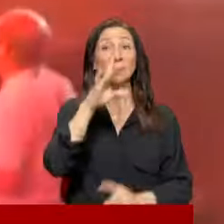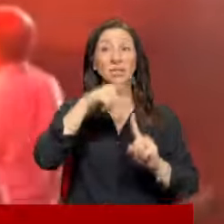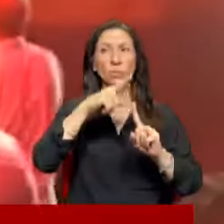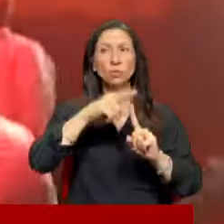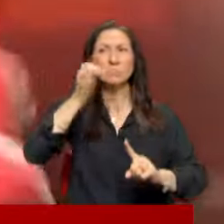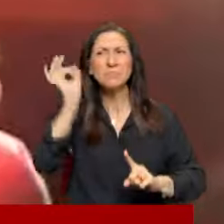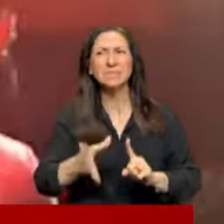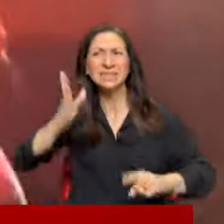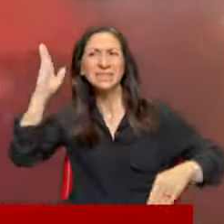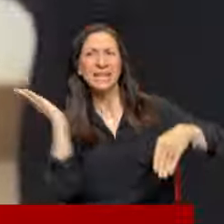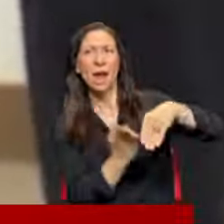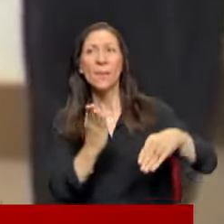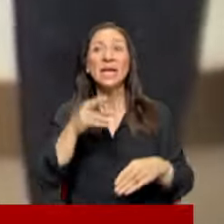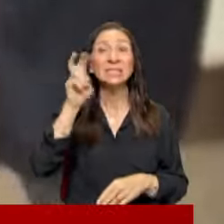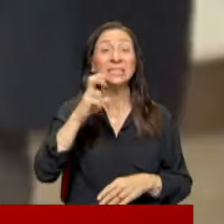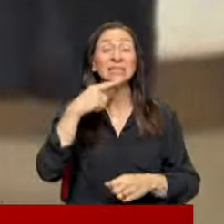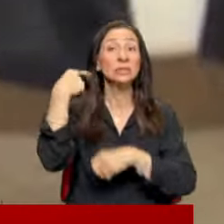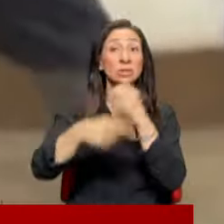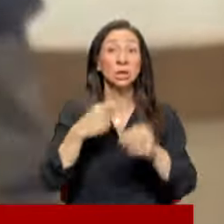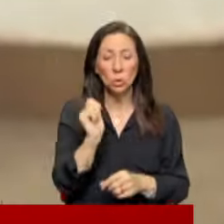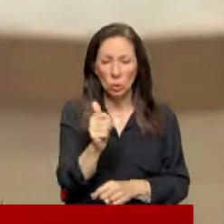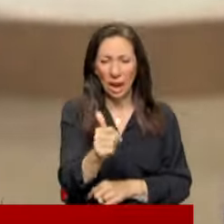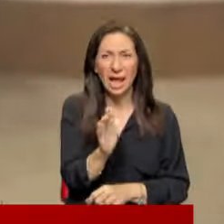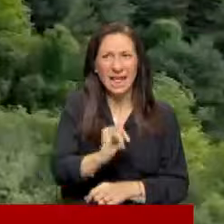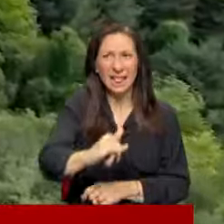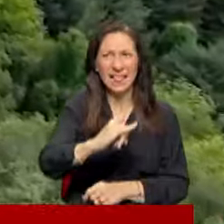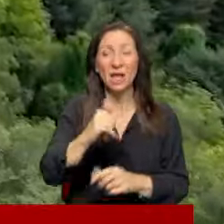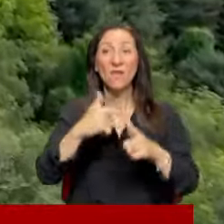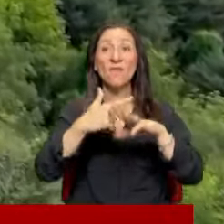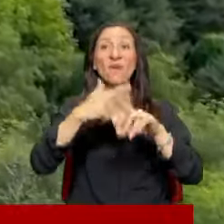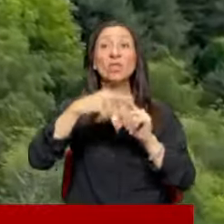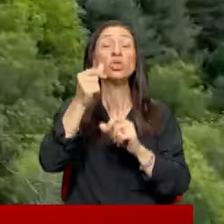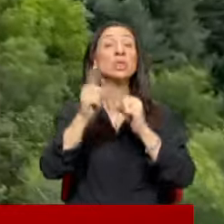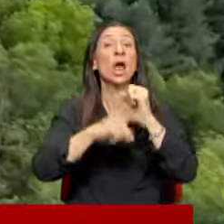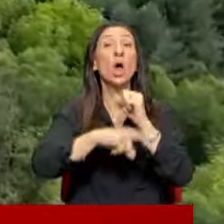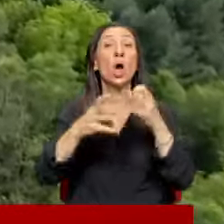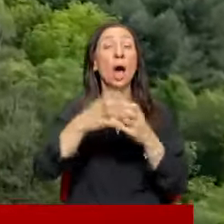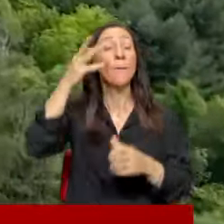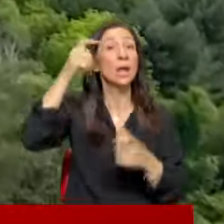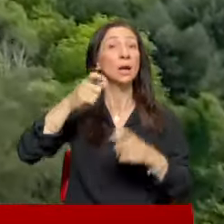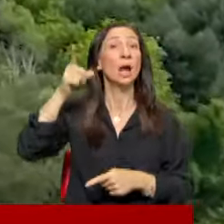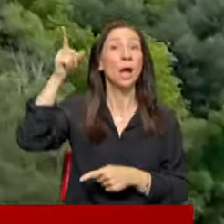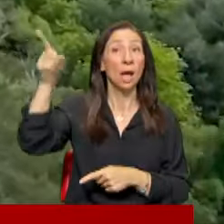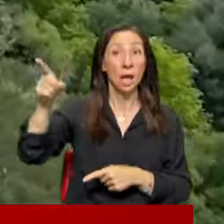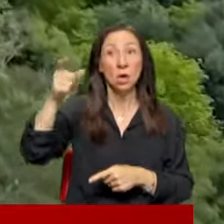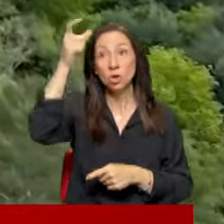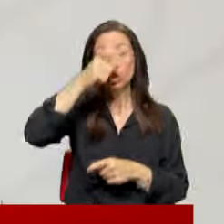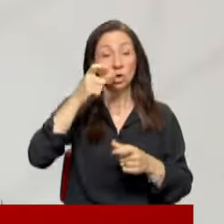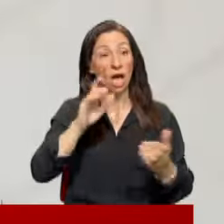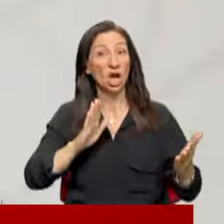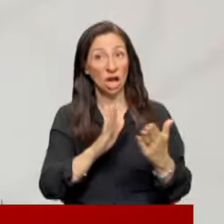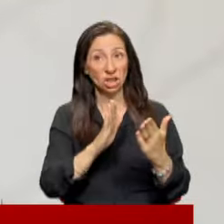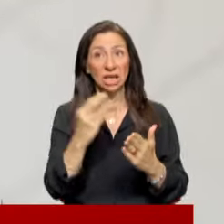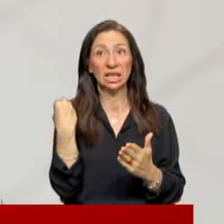Temmuz hain darbe girişiminin 8 yıl dönümüne günler kala fethullahçı terör örgütünün Amerika Birleşik Devletleri'nde Türkiye'ye